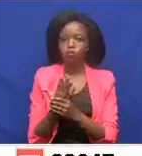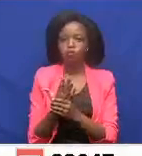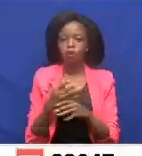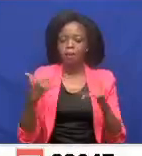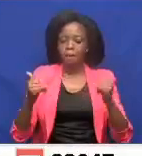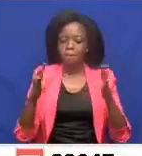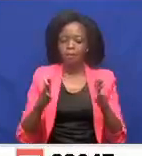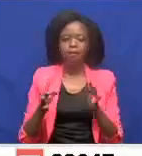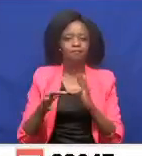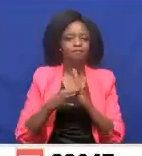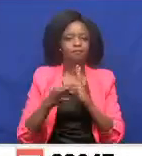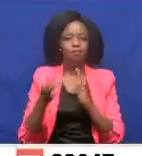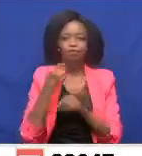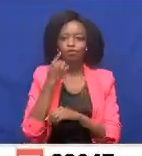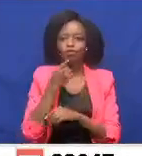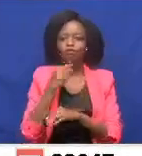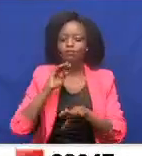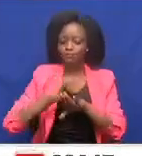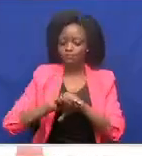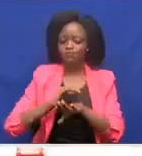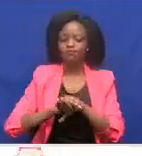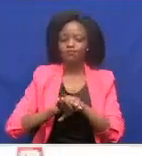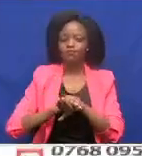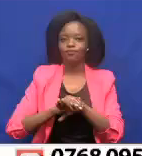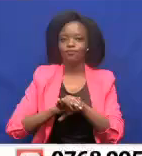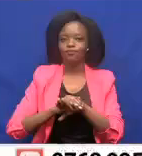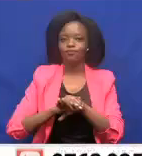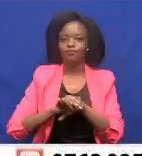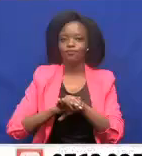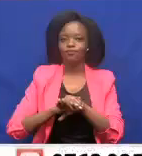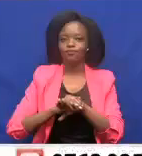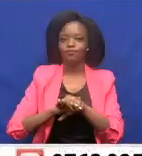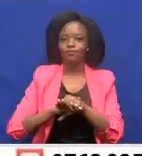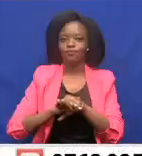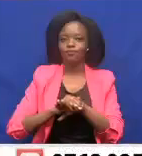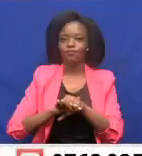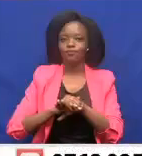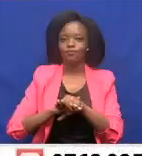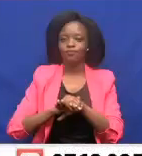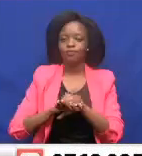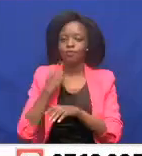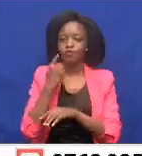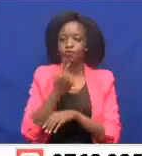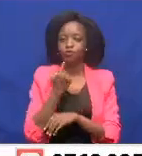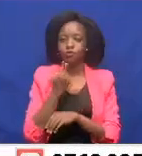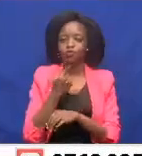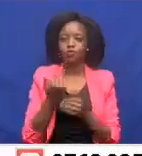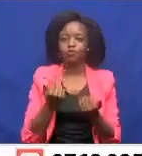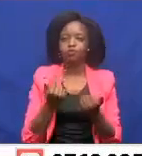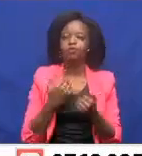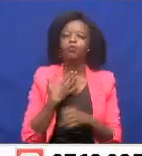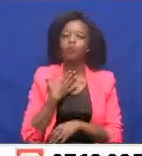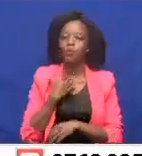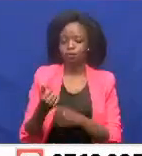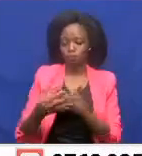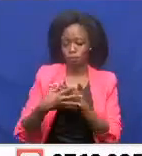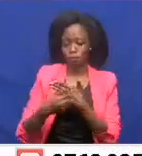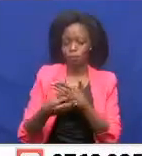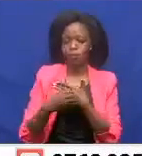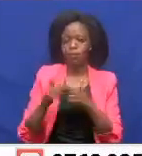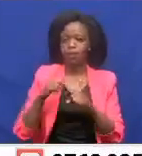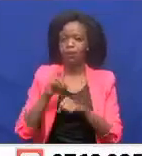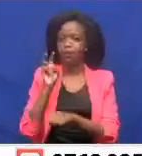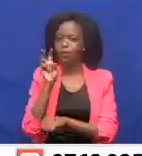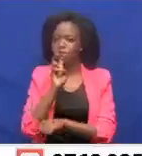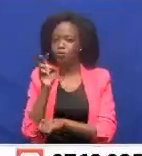wachezaji wakubwa wetu ambao walikuwa ni wazuri sana ambao walikuwa wanacheza pia Premier League. Ambao tulikuwa tunawaenzi sana. Mazee tulikuwa tukikaa kwa